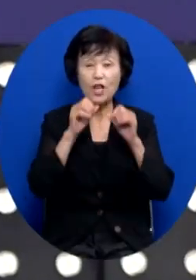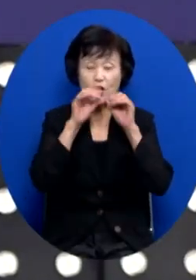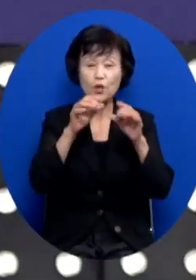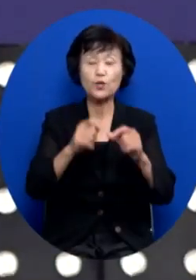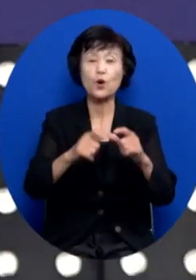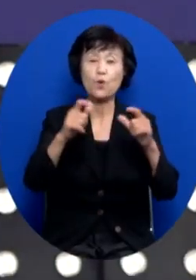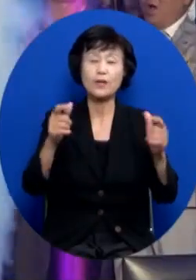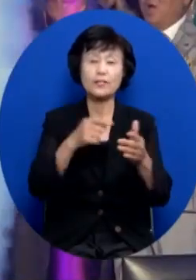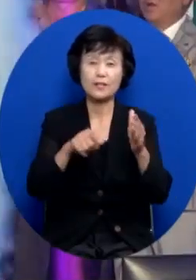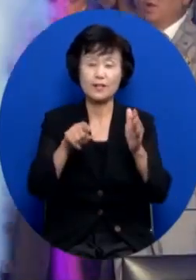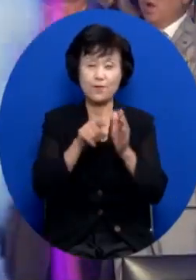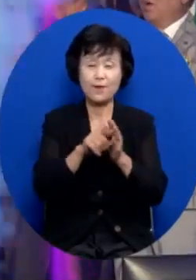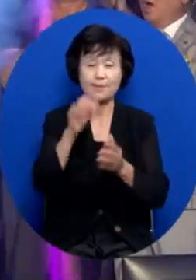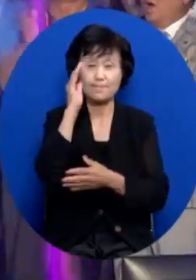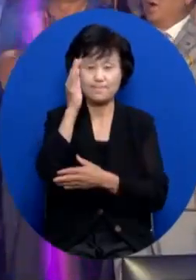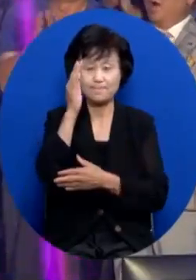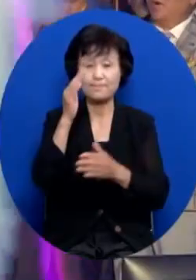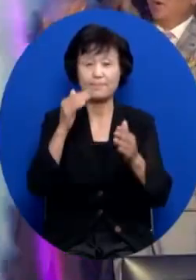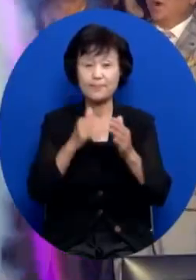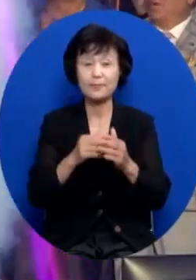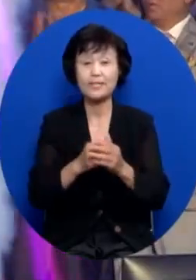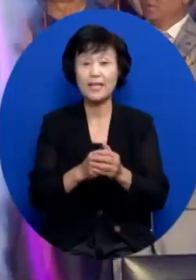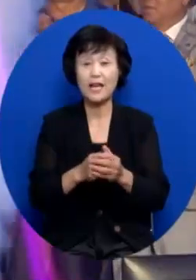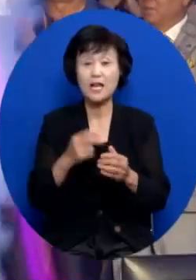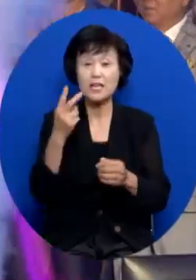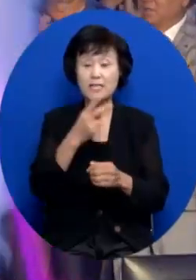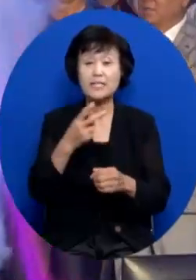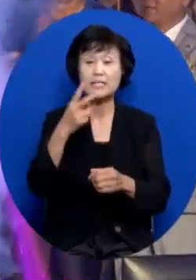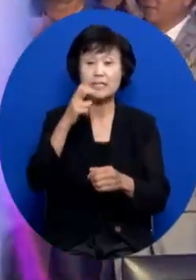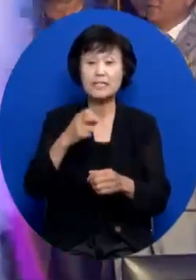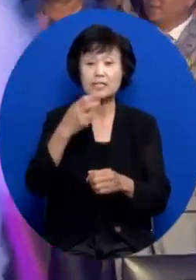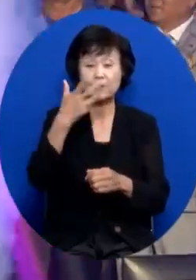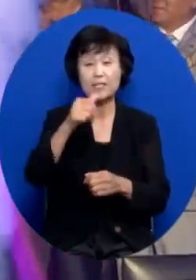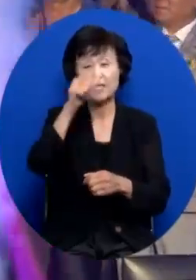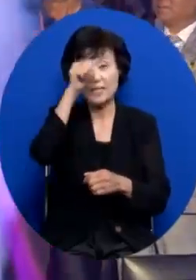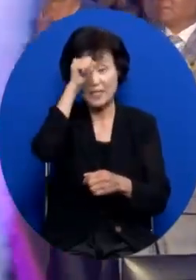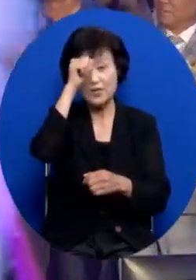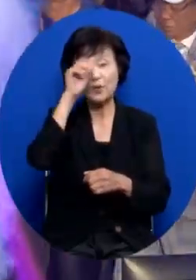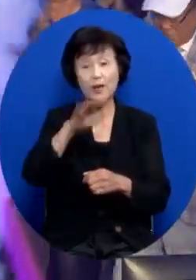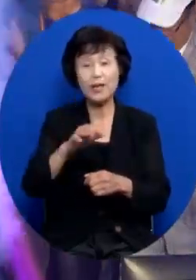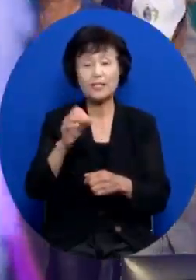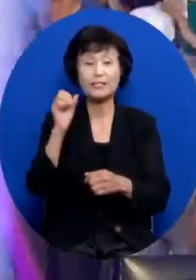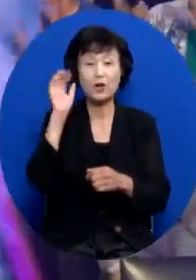4년마다 열리는 CBMC 세계대회는 2027년 인도에서 개최될 예정입니다.